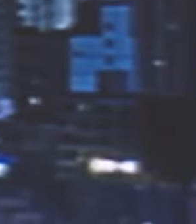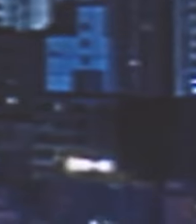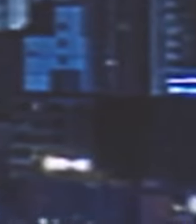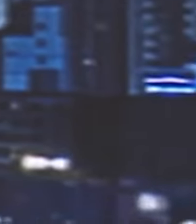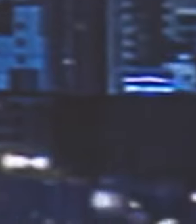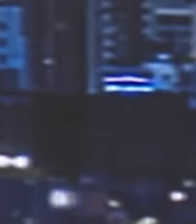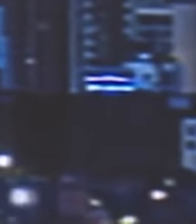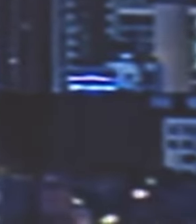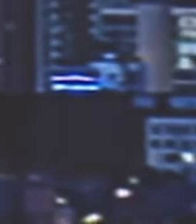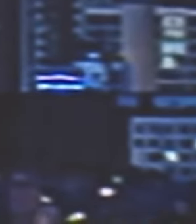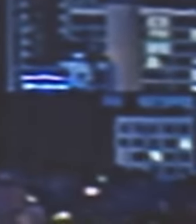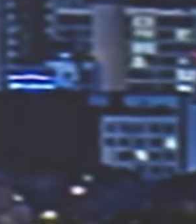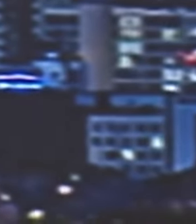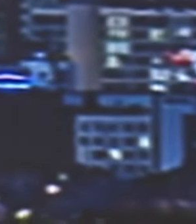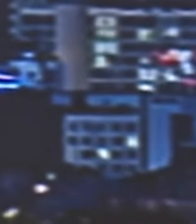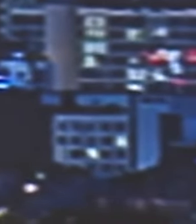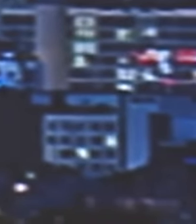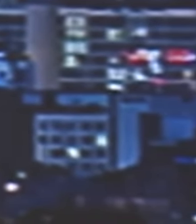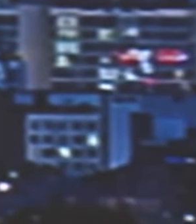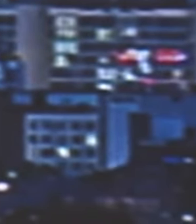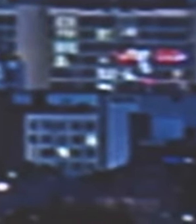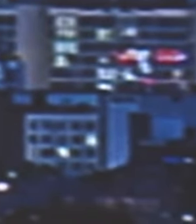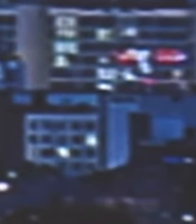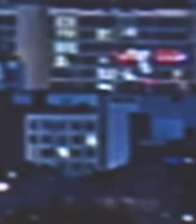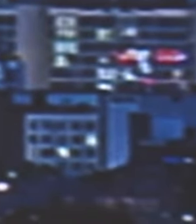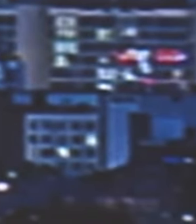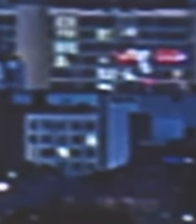6시 50분 뉴스룸에서 뵙겠습니다